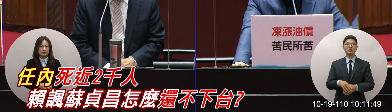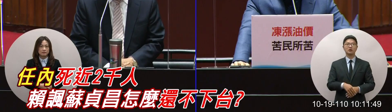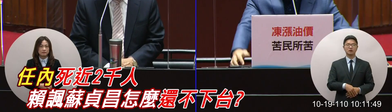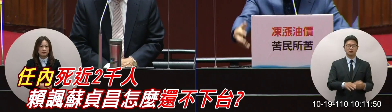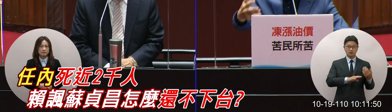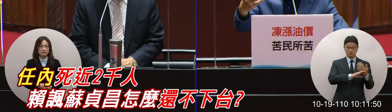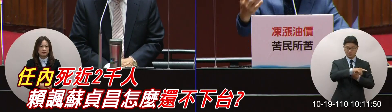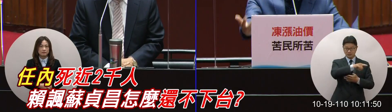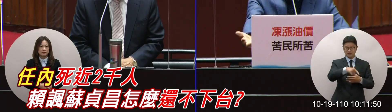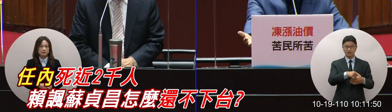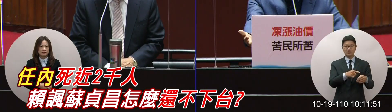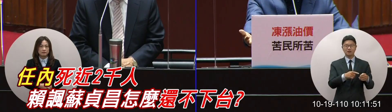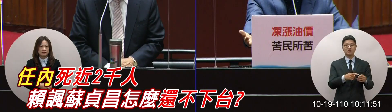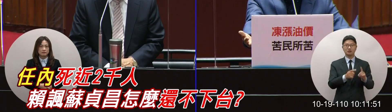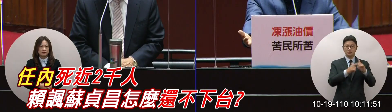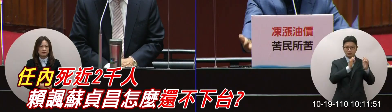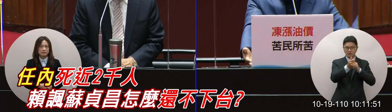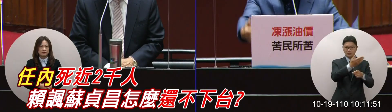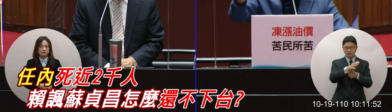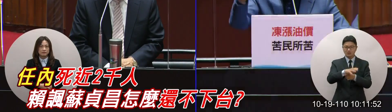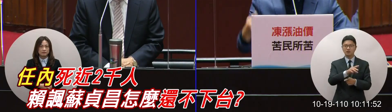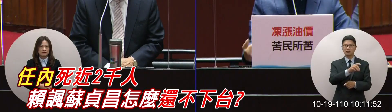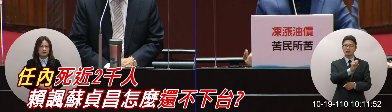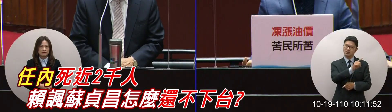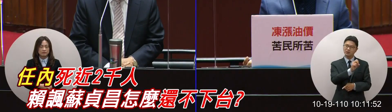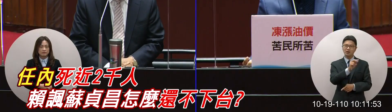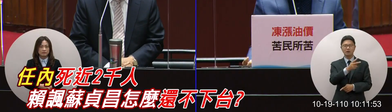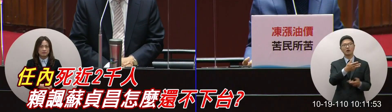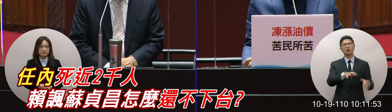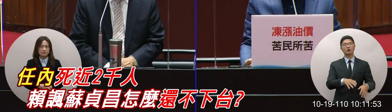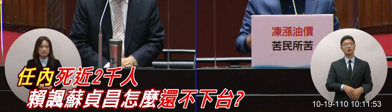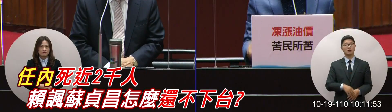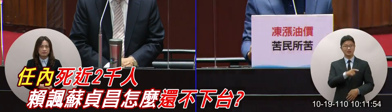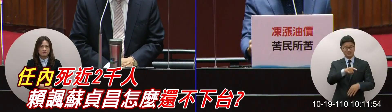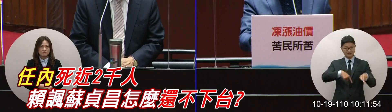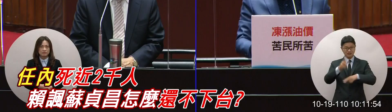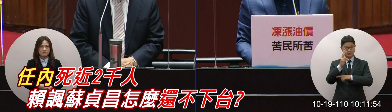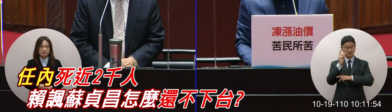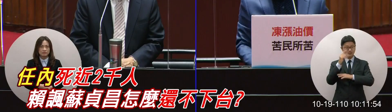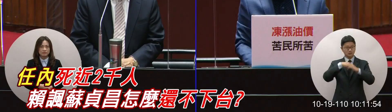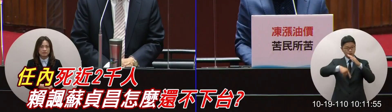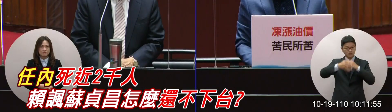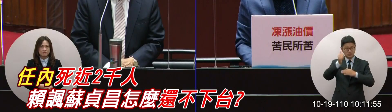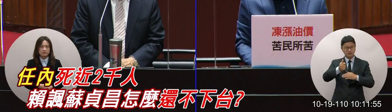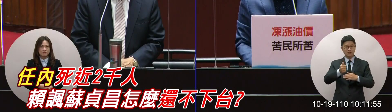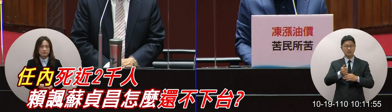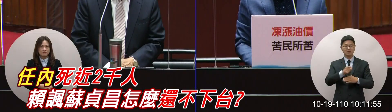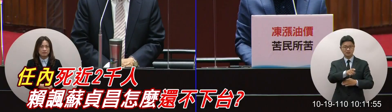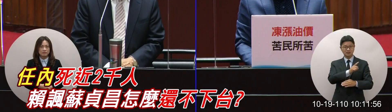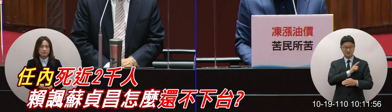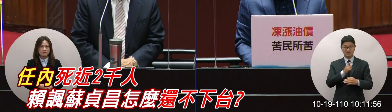你怎么好意思在做行政院长？你干嘛没表示政治责任，请辞起来干面？